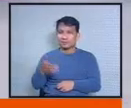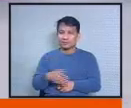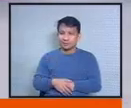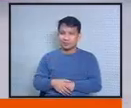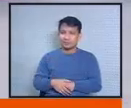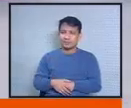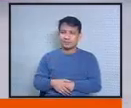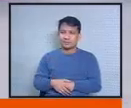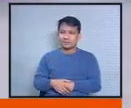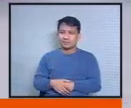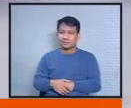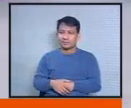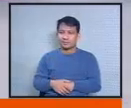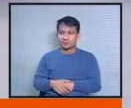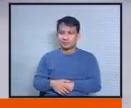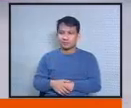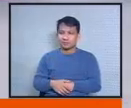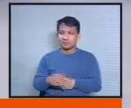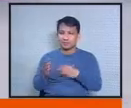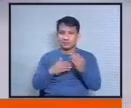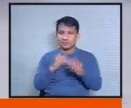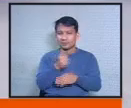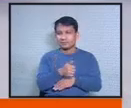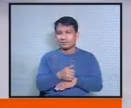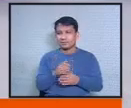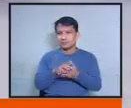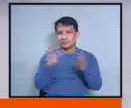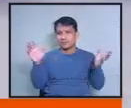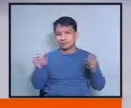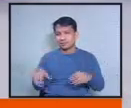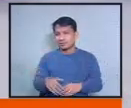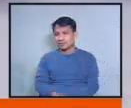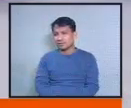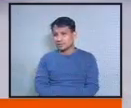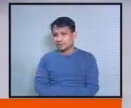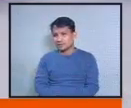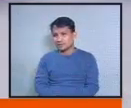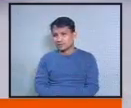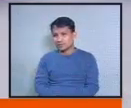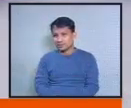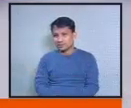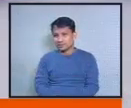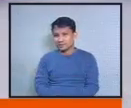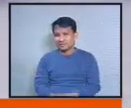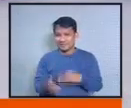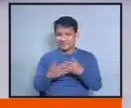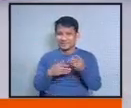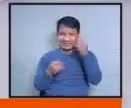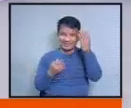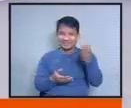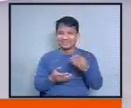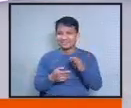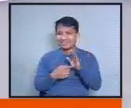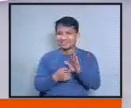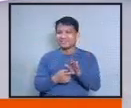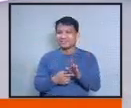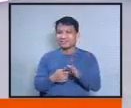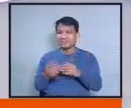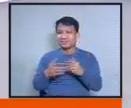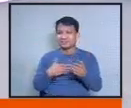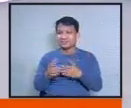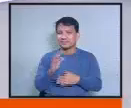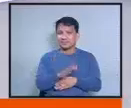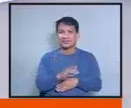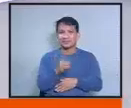years, daan-daan libo yan. Ganun kay Nat. May matatagal pa po sa akin. Ito po eh, dalawa po. Ma'am,